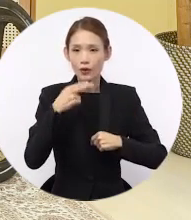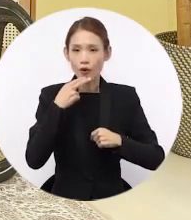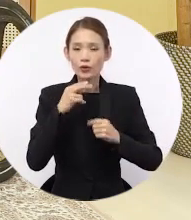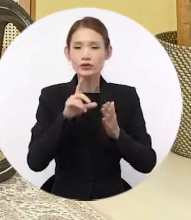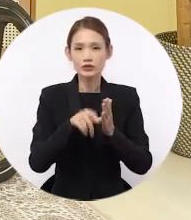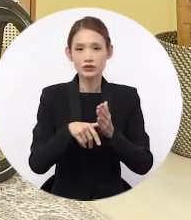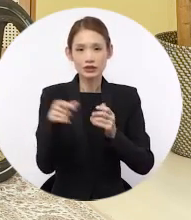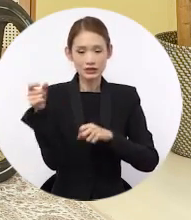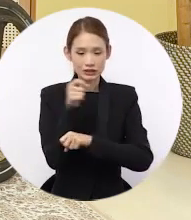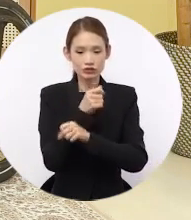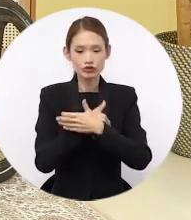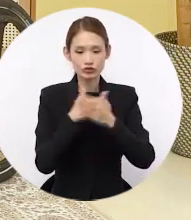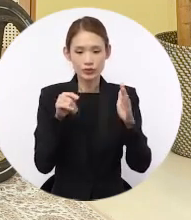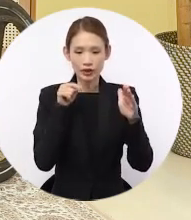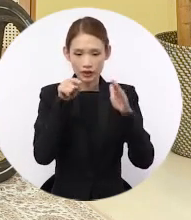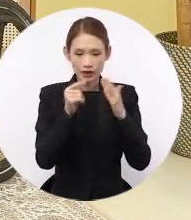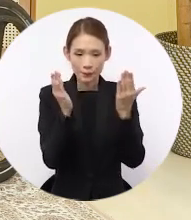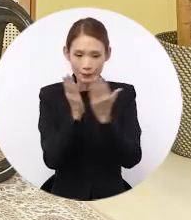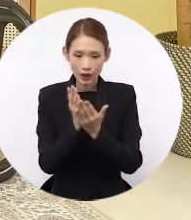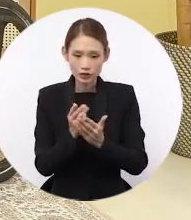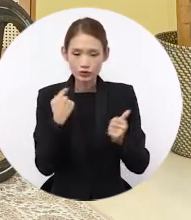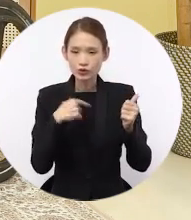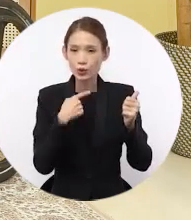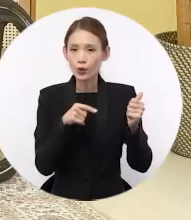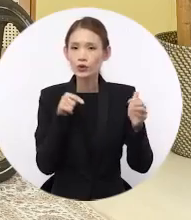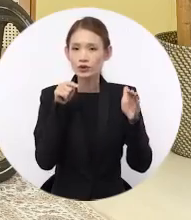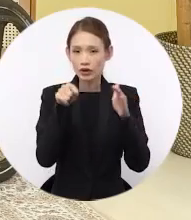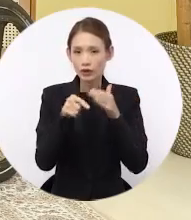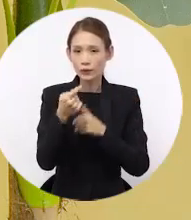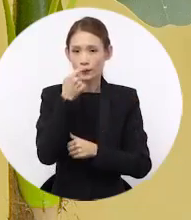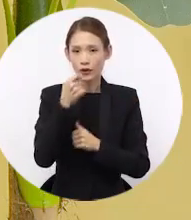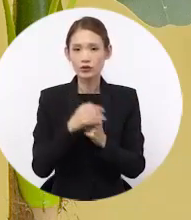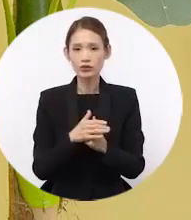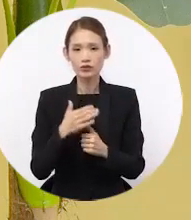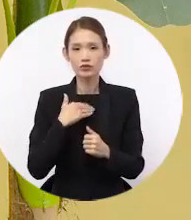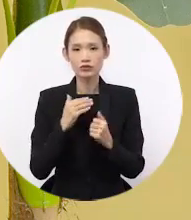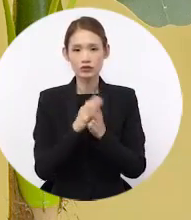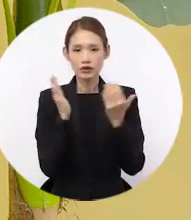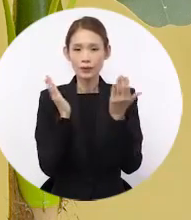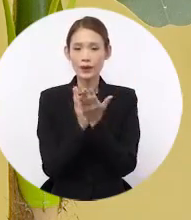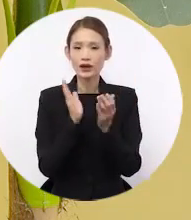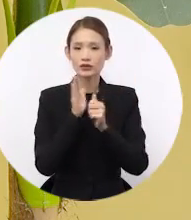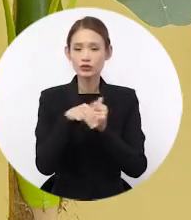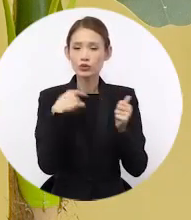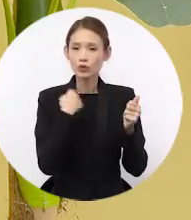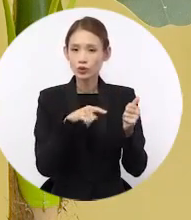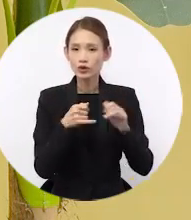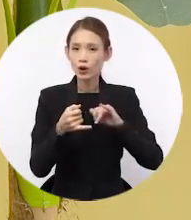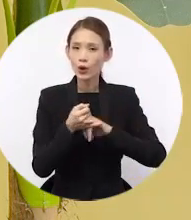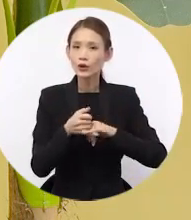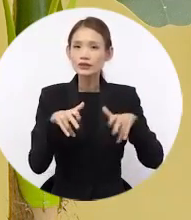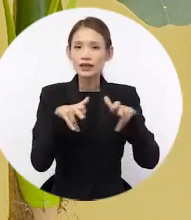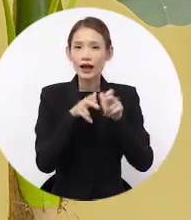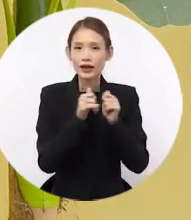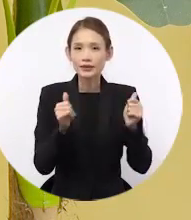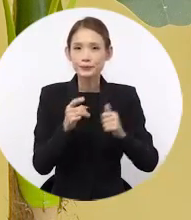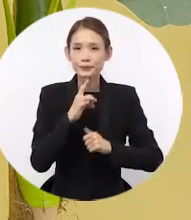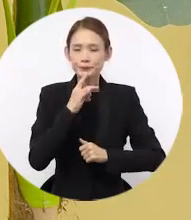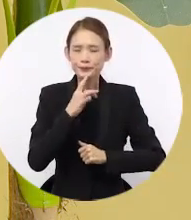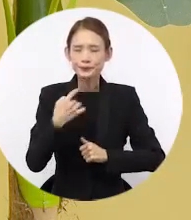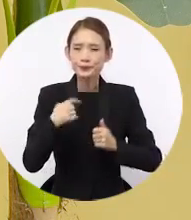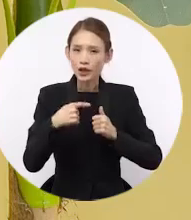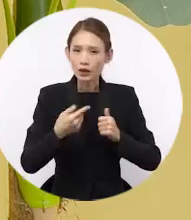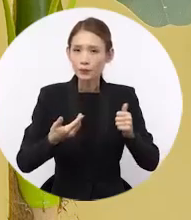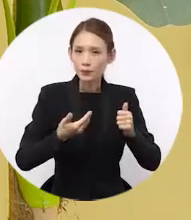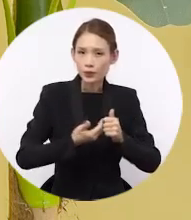있을 때 또 특수반에 가서 그런 맞춤형 교육을 받으면 되는 거거든요. 그리고 사실 저는 맞춤형 교육들을 꼭 장애 당사자만 받아야